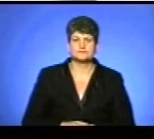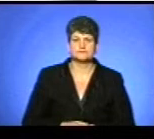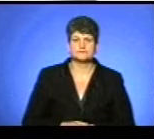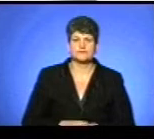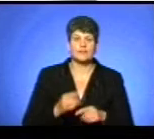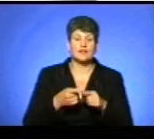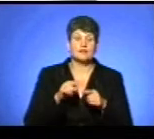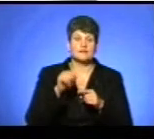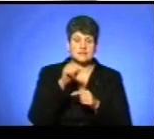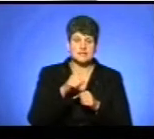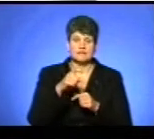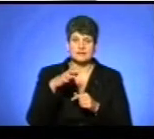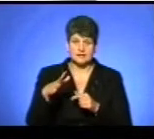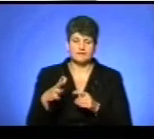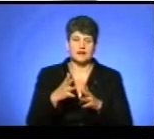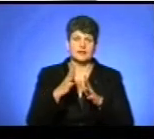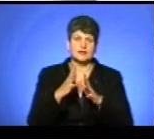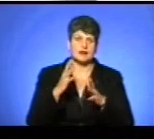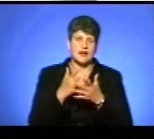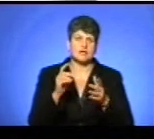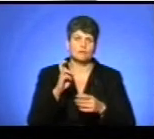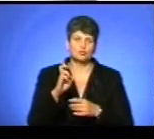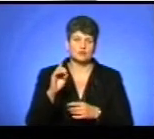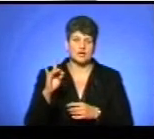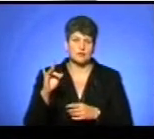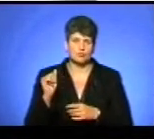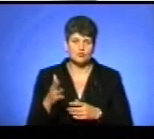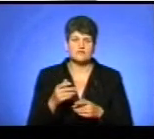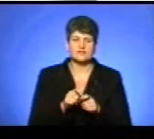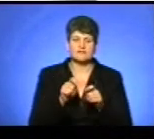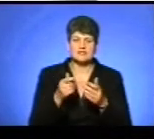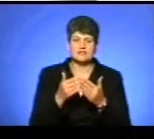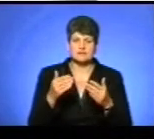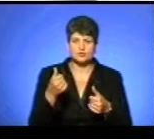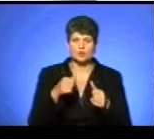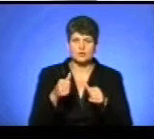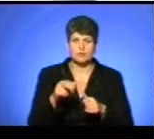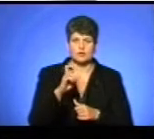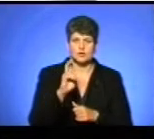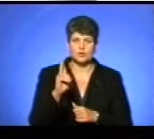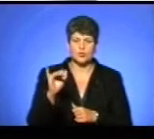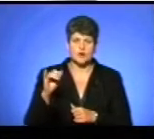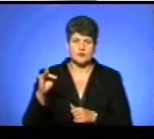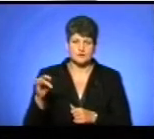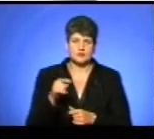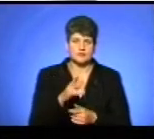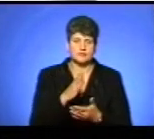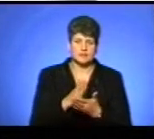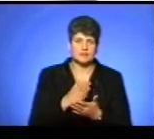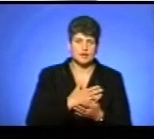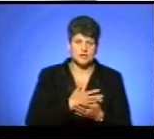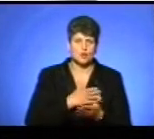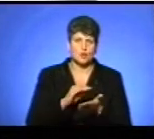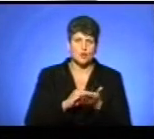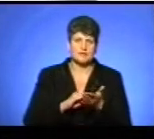У ці хвилини в галереї «Бункермузу» Тернополі відкривається виставка скульптора зі Львова Богдана Кухарського. Там перебуває наш кореспондент